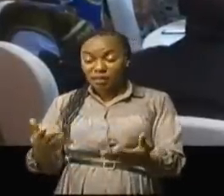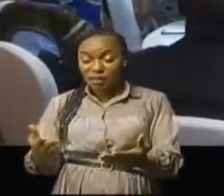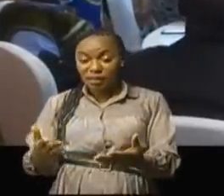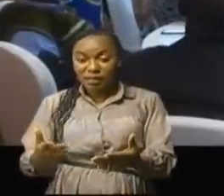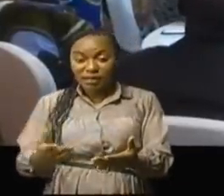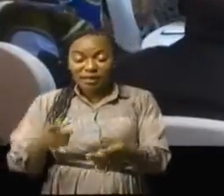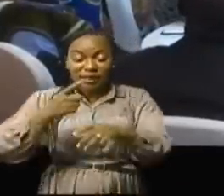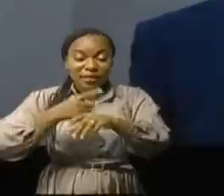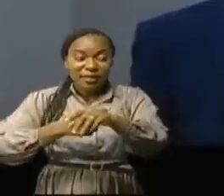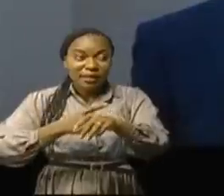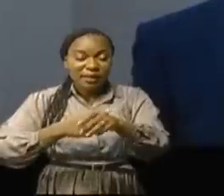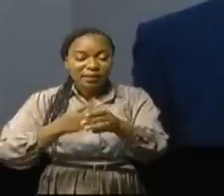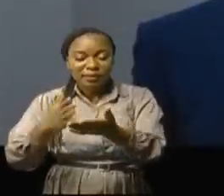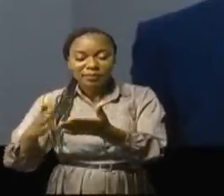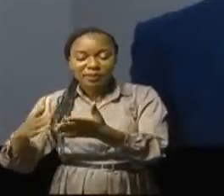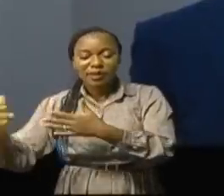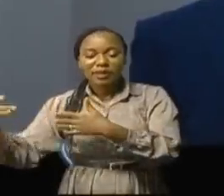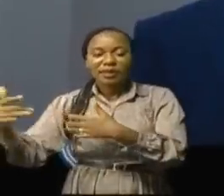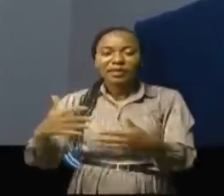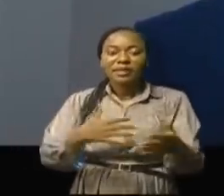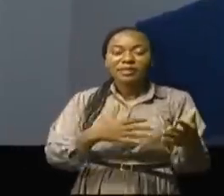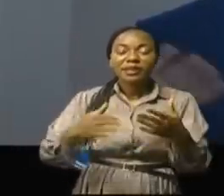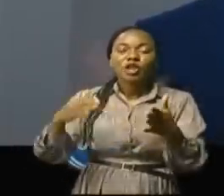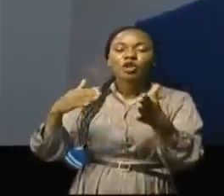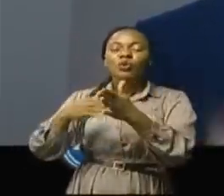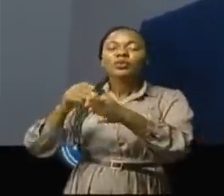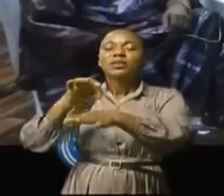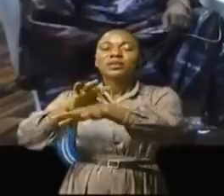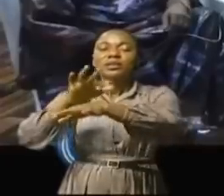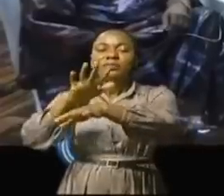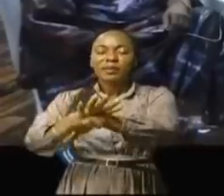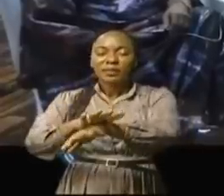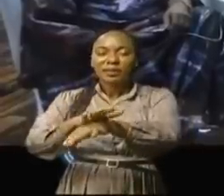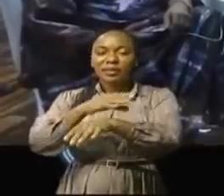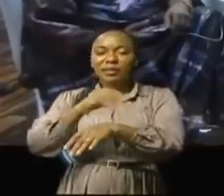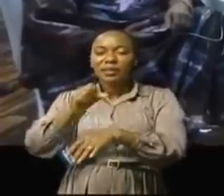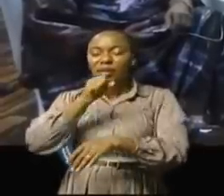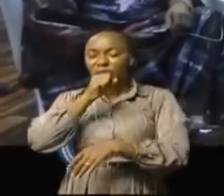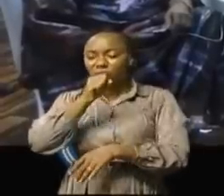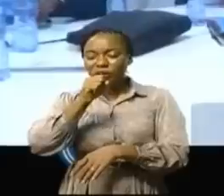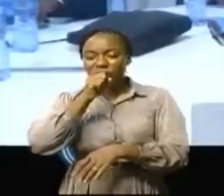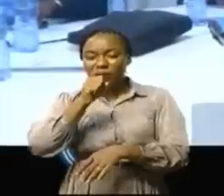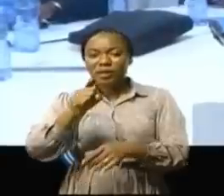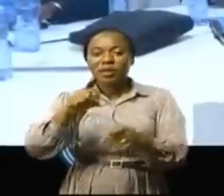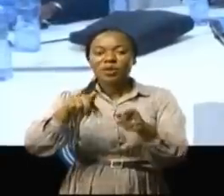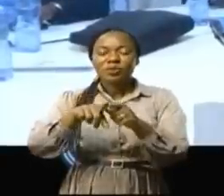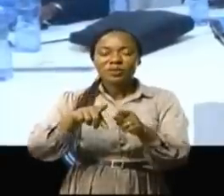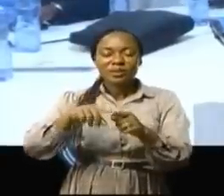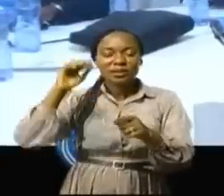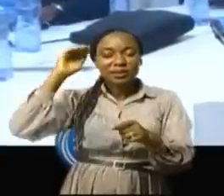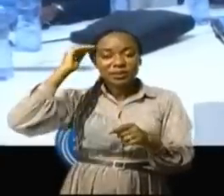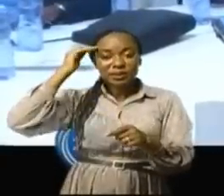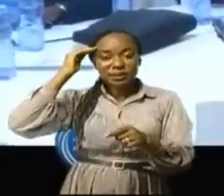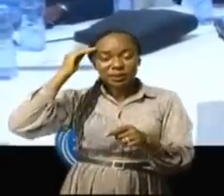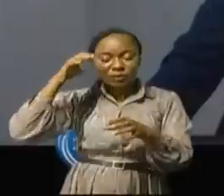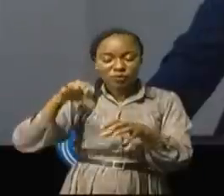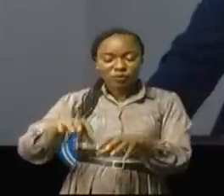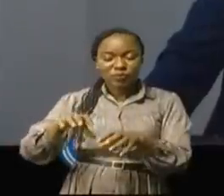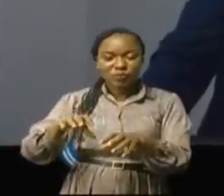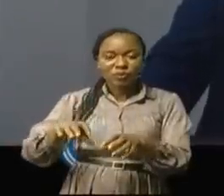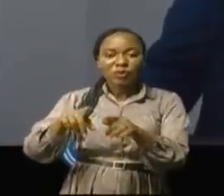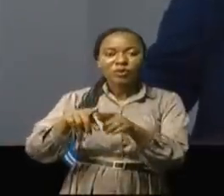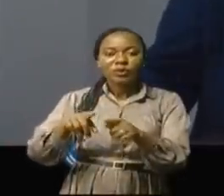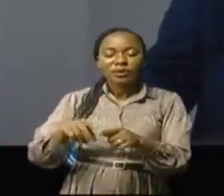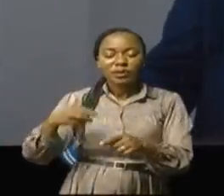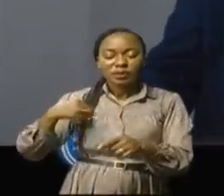et d'évaluation sur la lutte contre le paludisme, la tuberculose et les VIH-Sida en République démocratique du Congo entre les